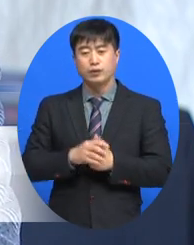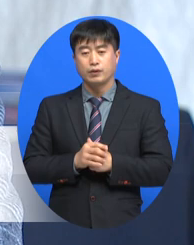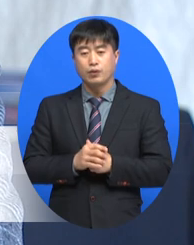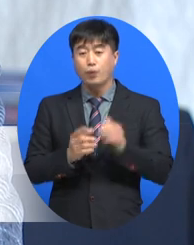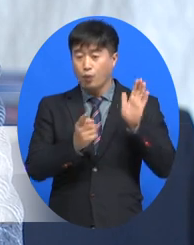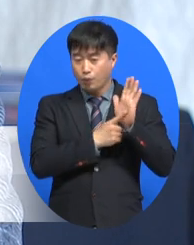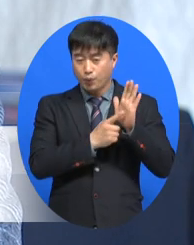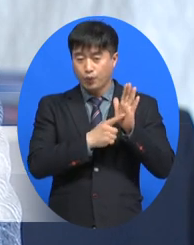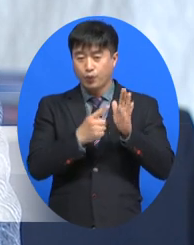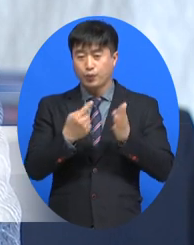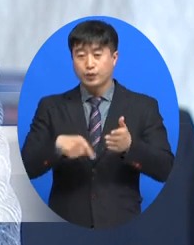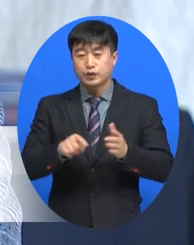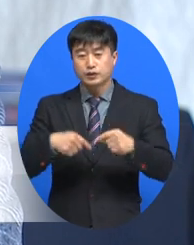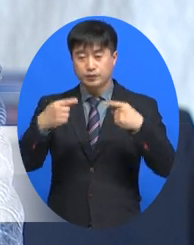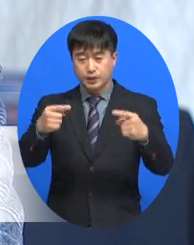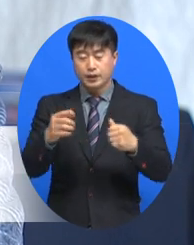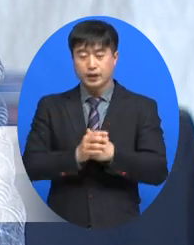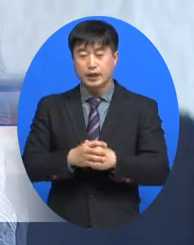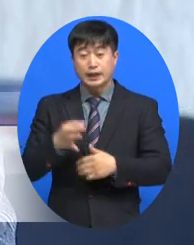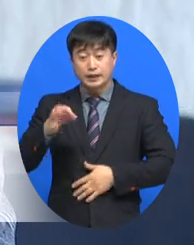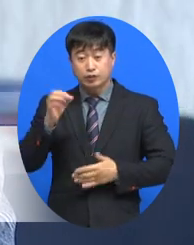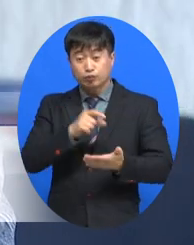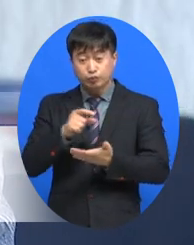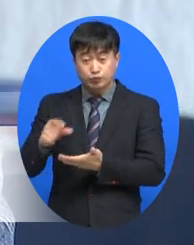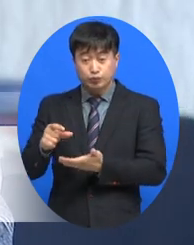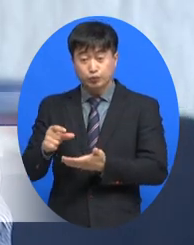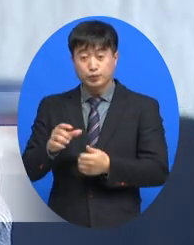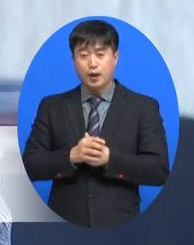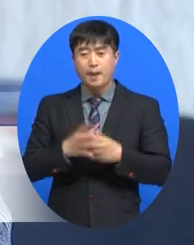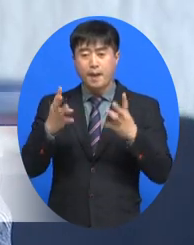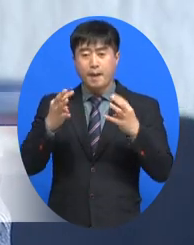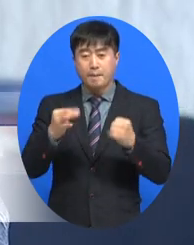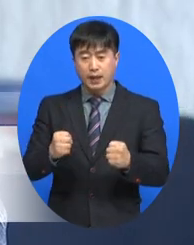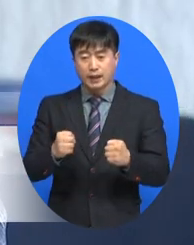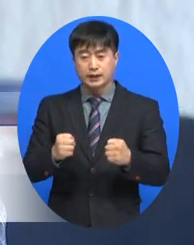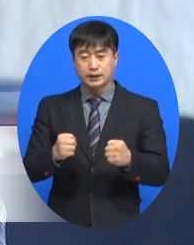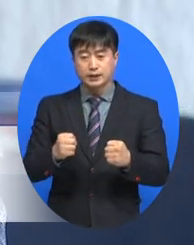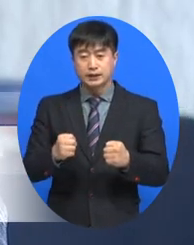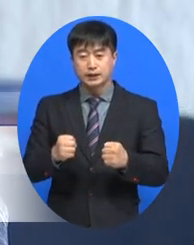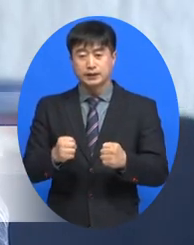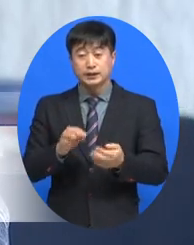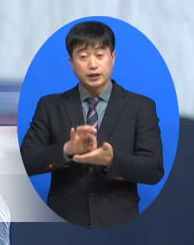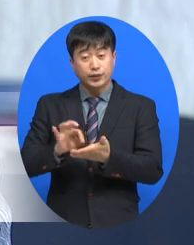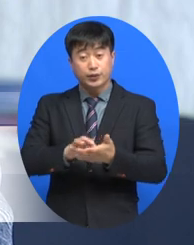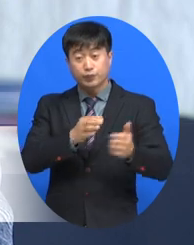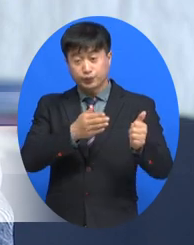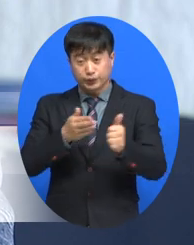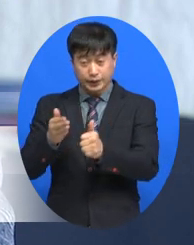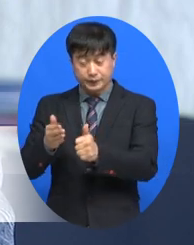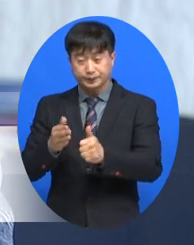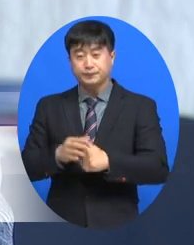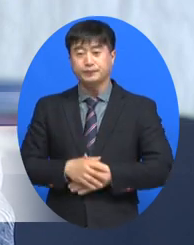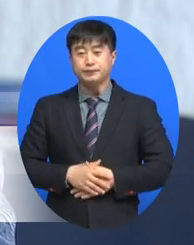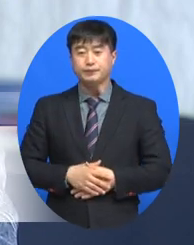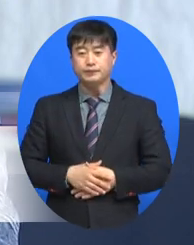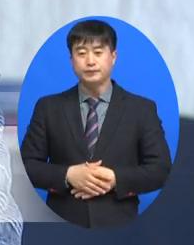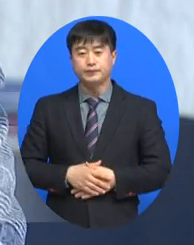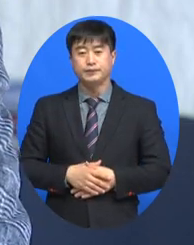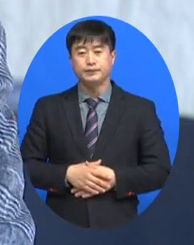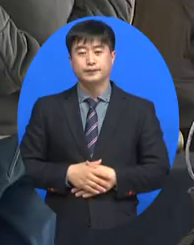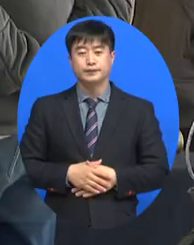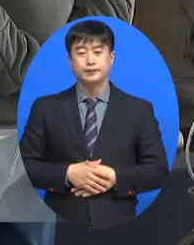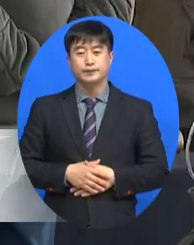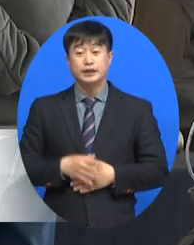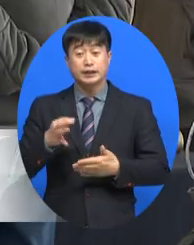갖다가 이렇게 홍보를 하려고 오늘 참석을 했습니다. 이 인증 부품 이걸 많이 좀 이용해 주셨으면 하는 그런 마음이